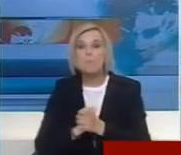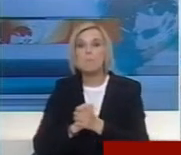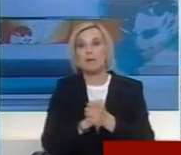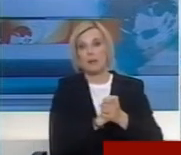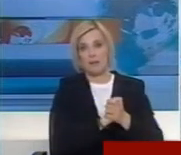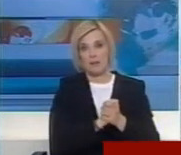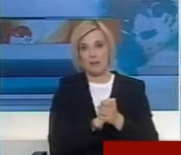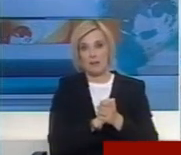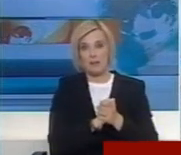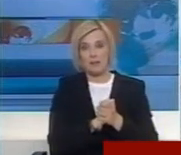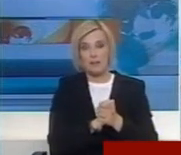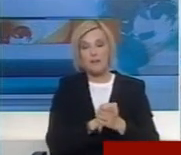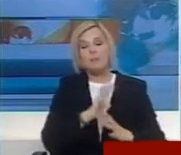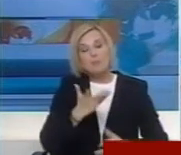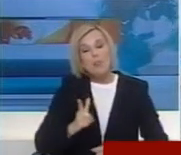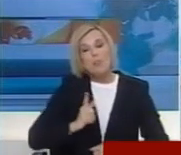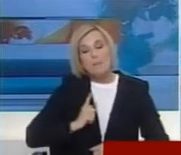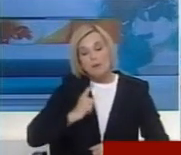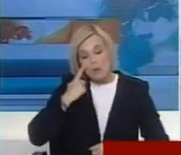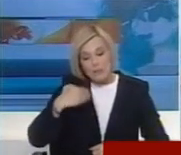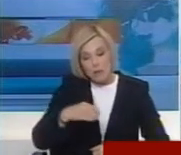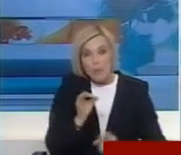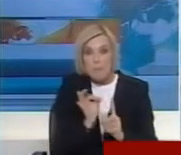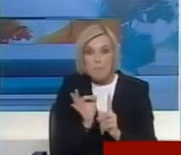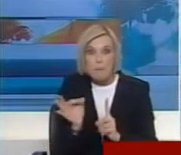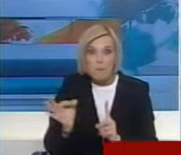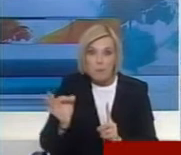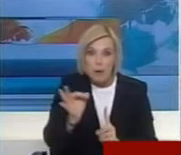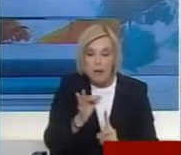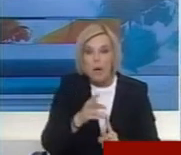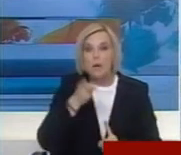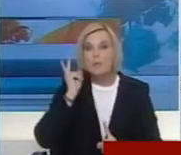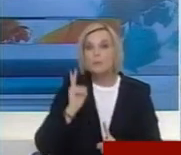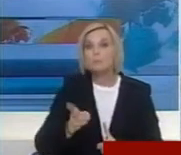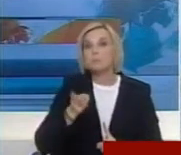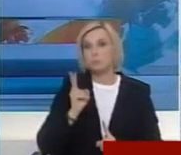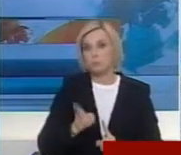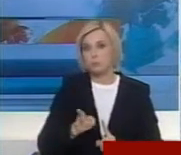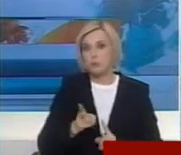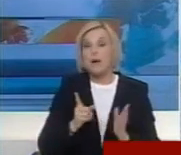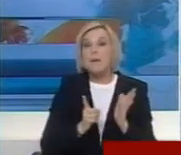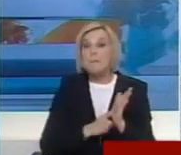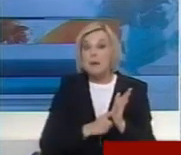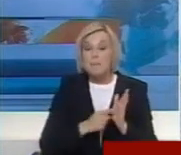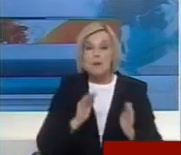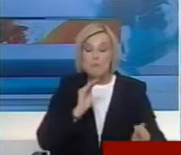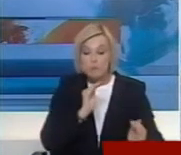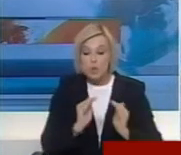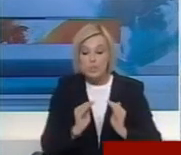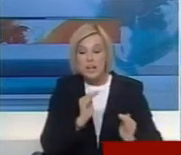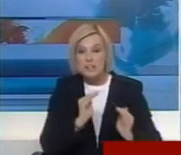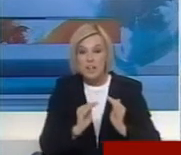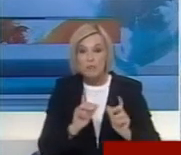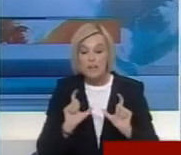ακόμα και εντός των αναμενόμενων εκτιμήσεών μας. Η επιδημία δεν είναι αριθμή. Είναι αγαπημένοι, είναι ιερά πρόσωπα. Όλοι